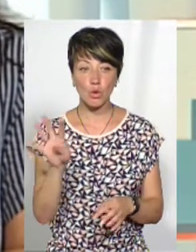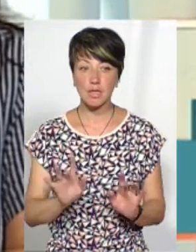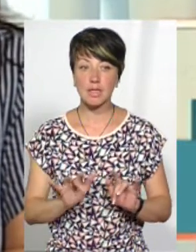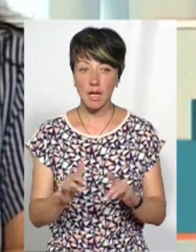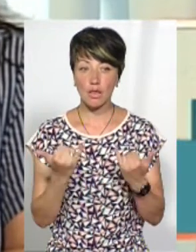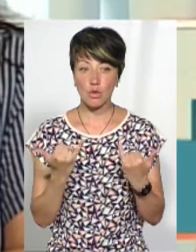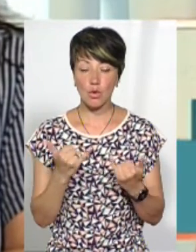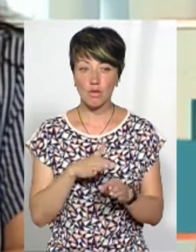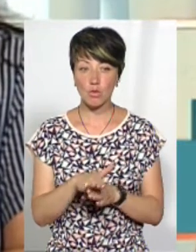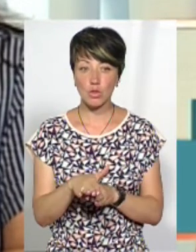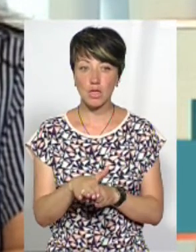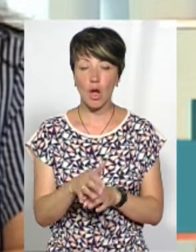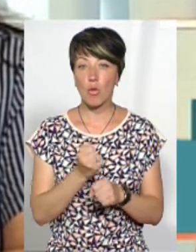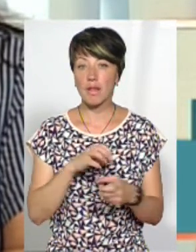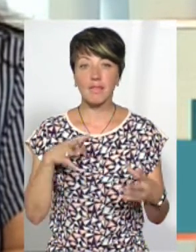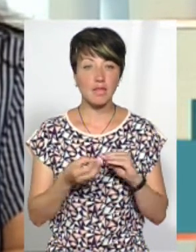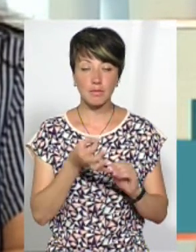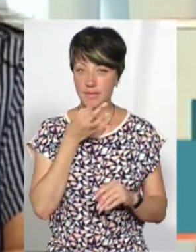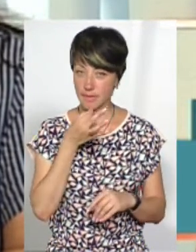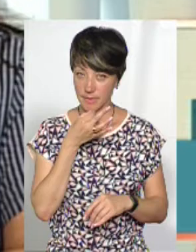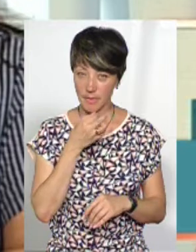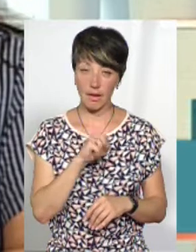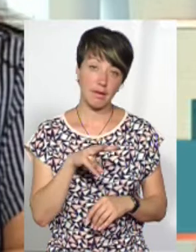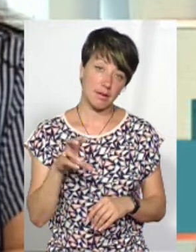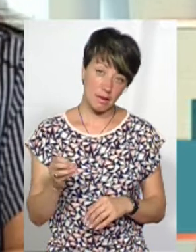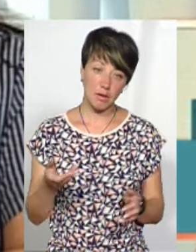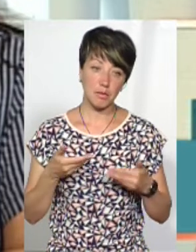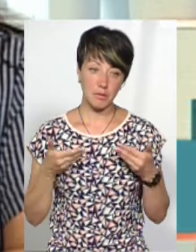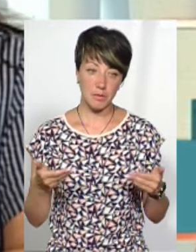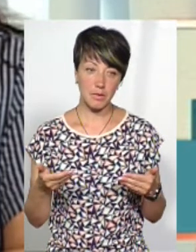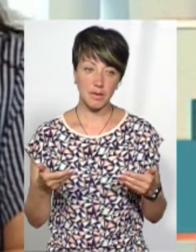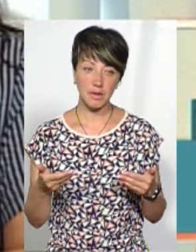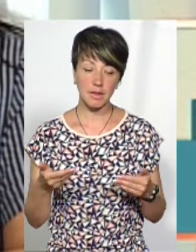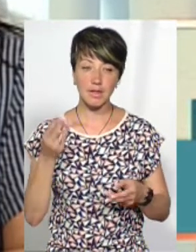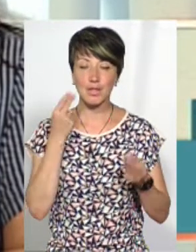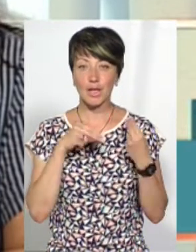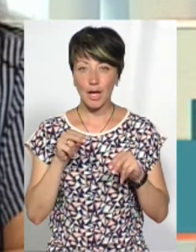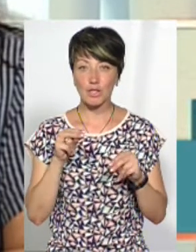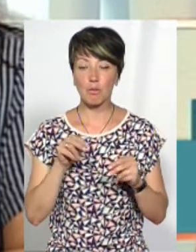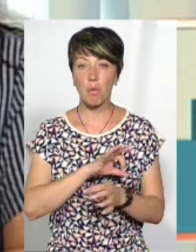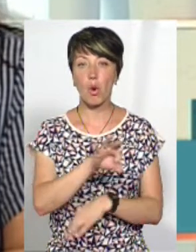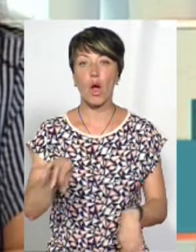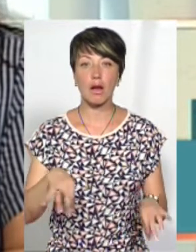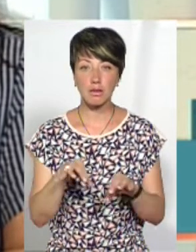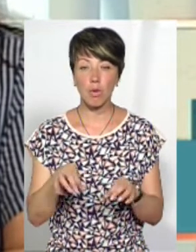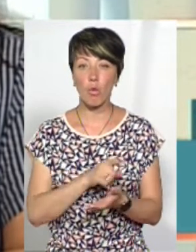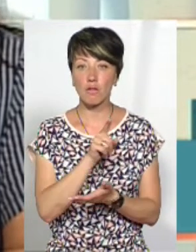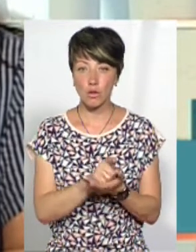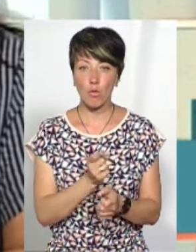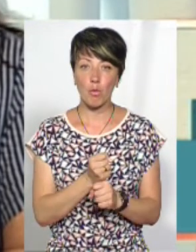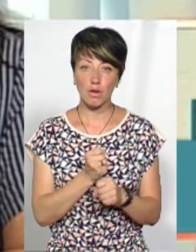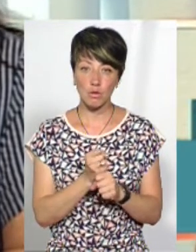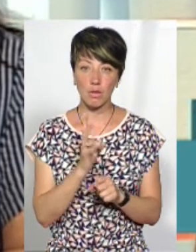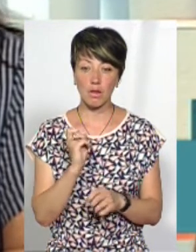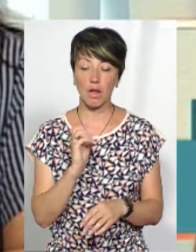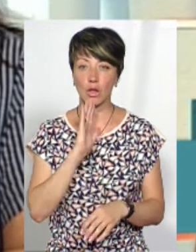який відбувся сьогодні, робити якісь висновки ще зарано. Проте ми з кращими проектами обов'язково